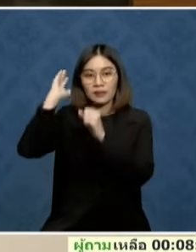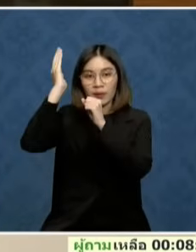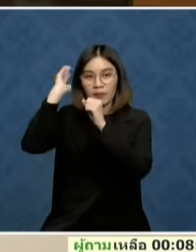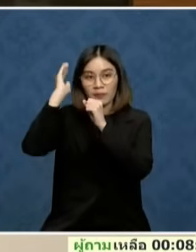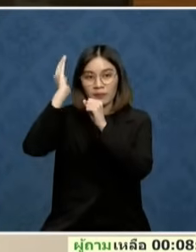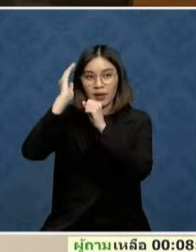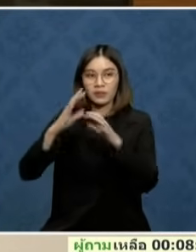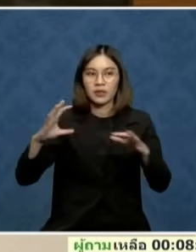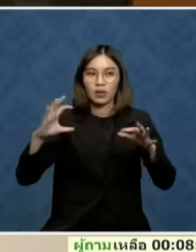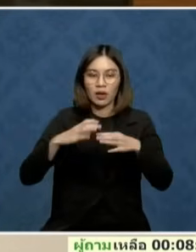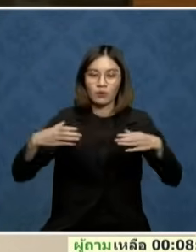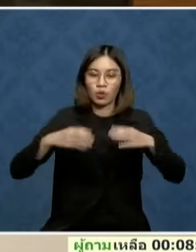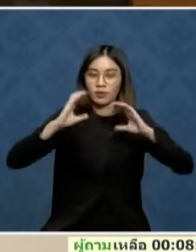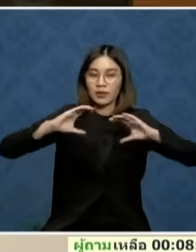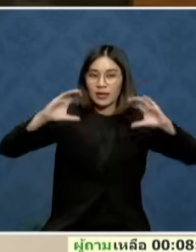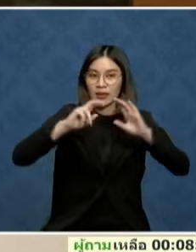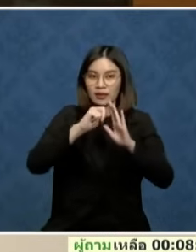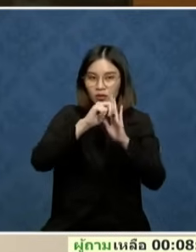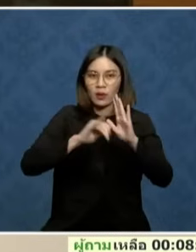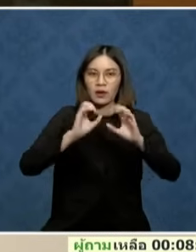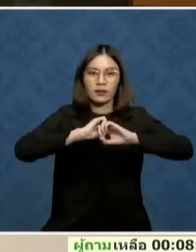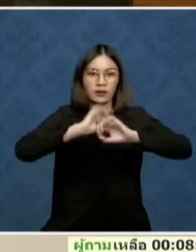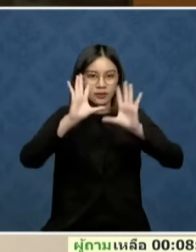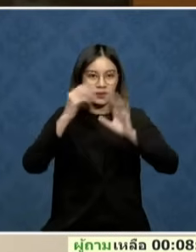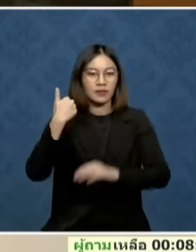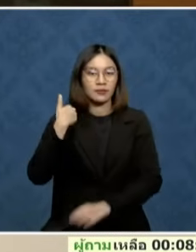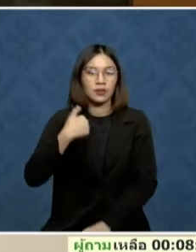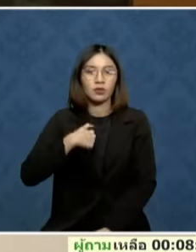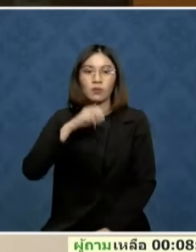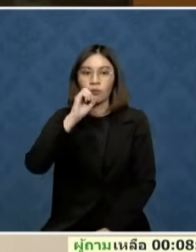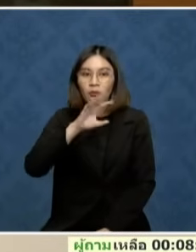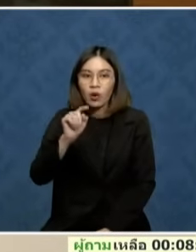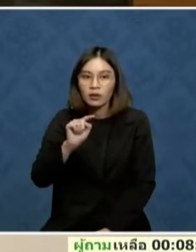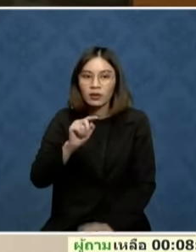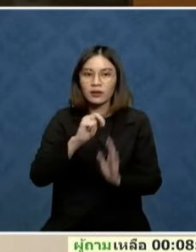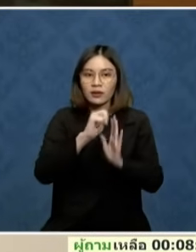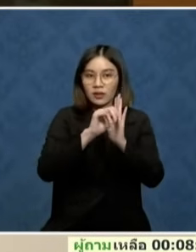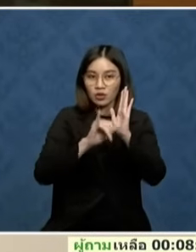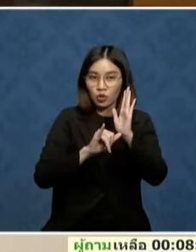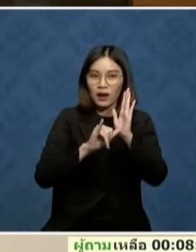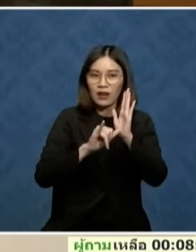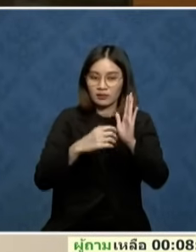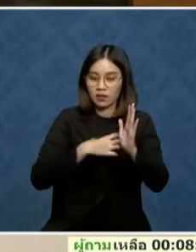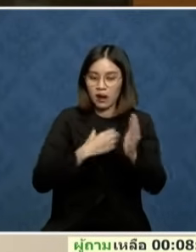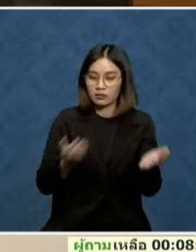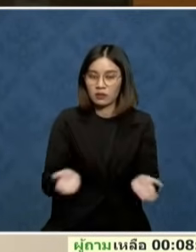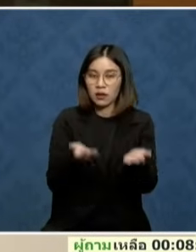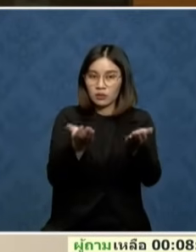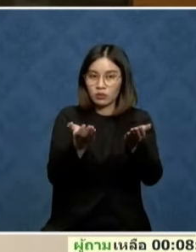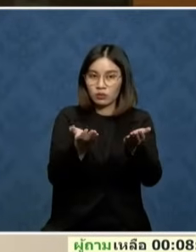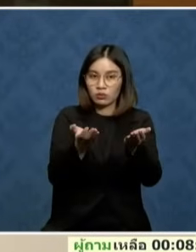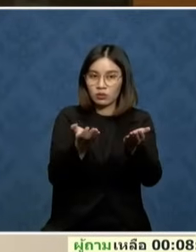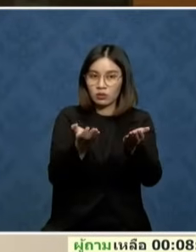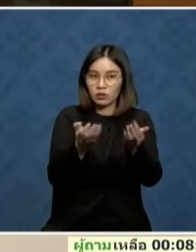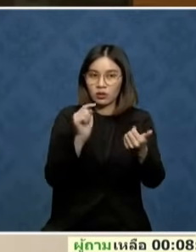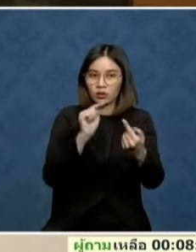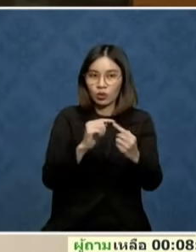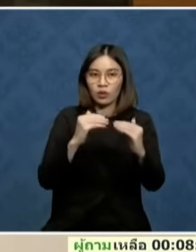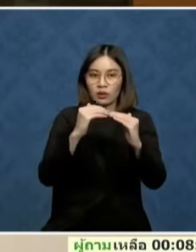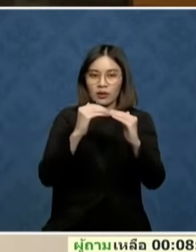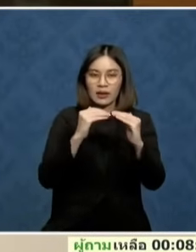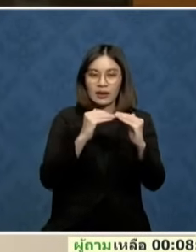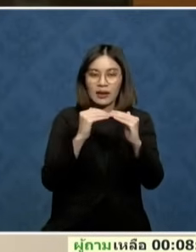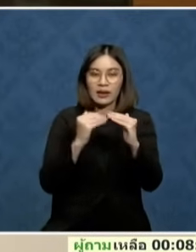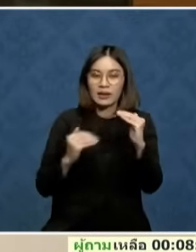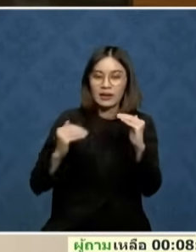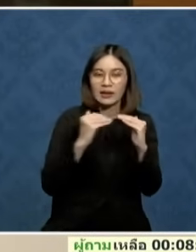รัฐบาลไทยมีนโยบายชัดเจนนะครับและผมขอยืนยันว่าเราไม่มีนโยบายที่จะสนับสนุนการละเมิดสิทธิมนุษยช